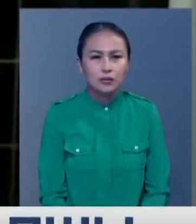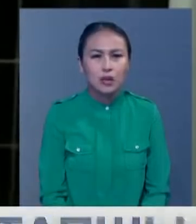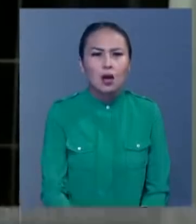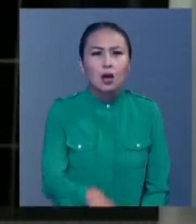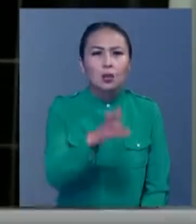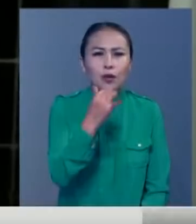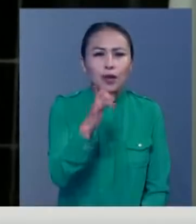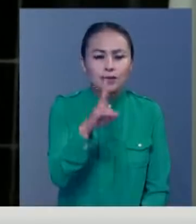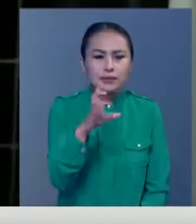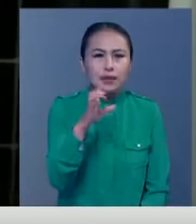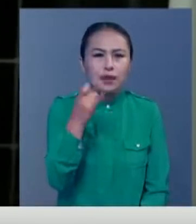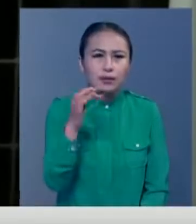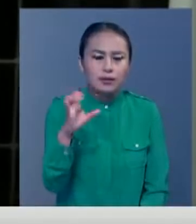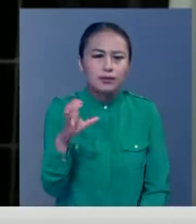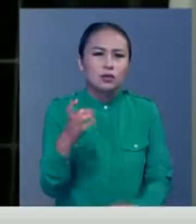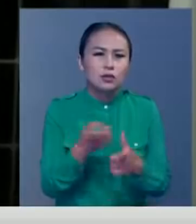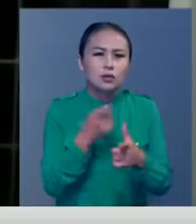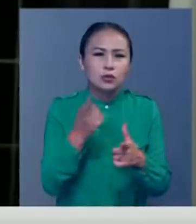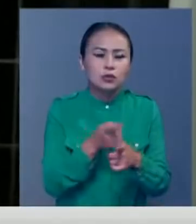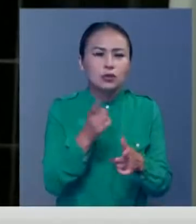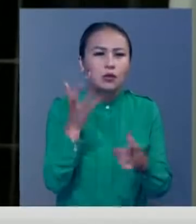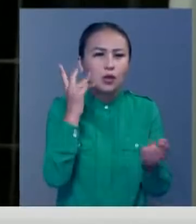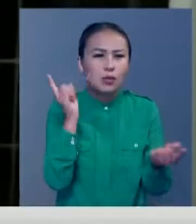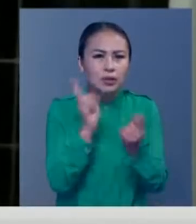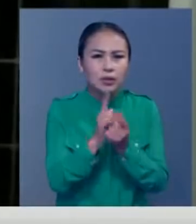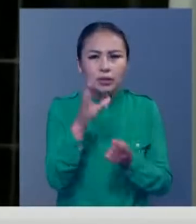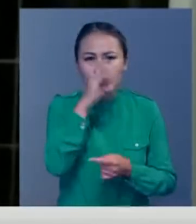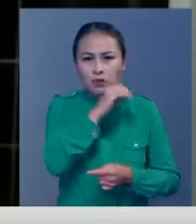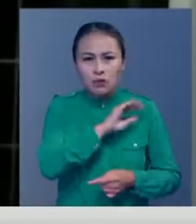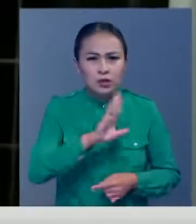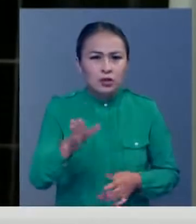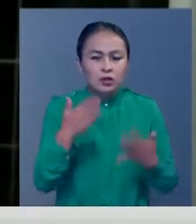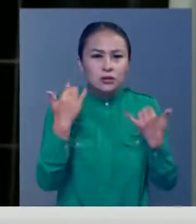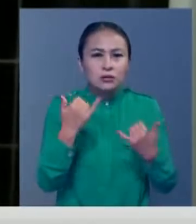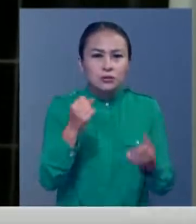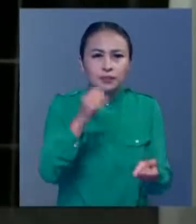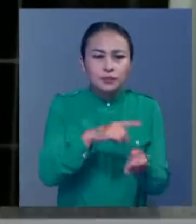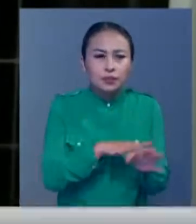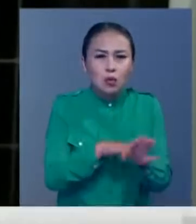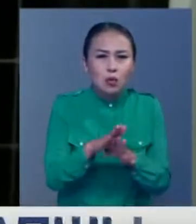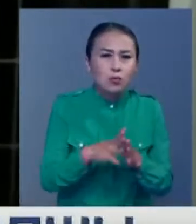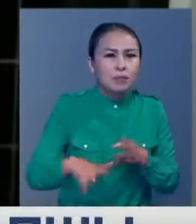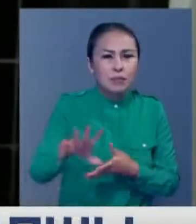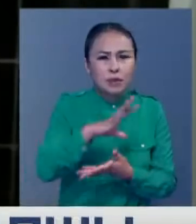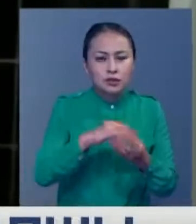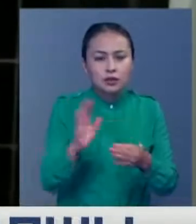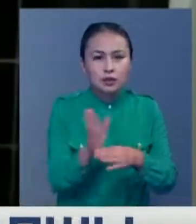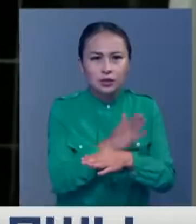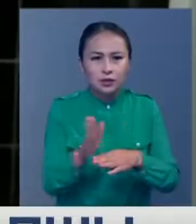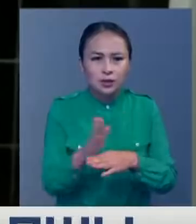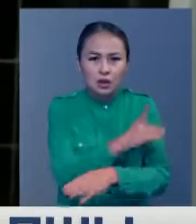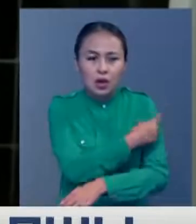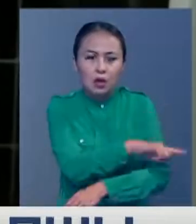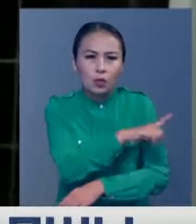Буэнос Айрес қаласындағы ауруханалар науқастарды қабылдауға үлгермей жатыр. Жансақтау бөлімдері лық толы. Ал жекеменшік